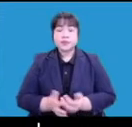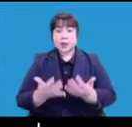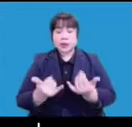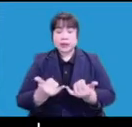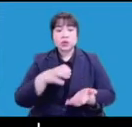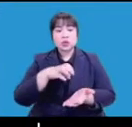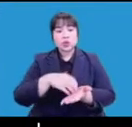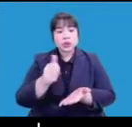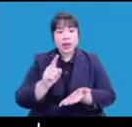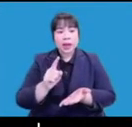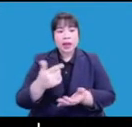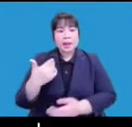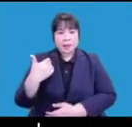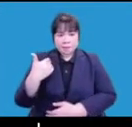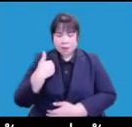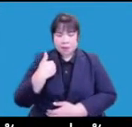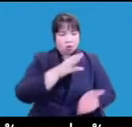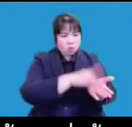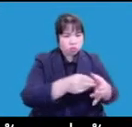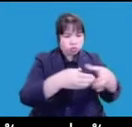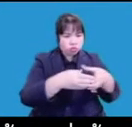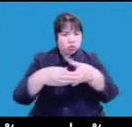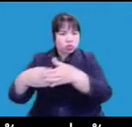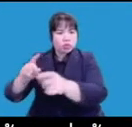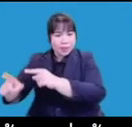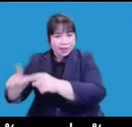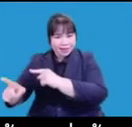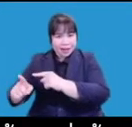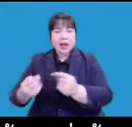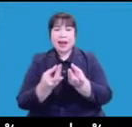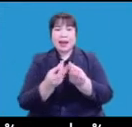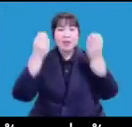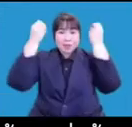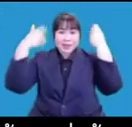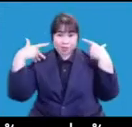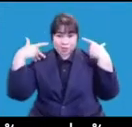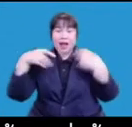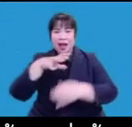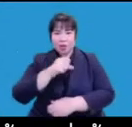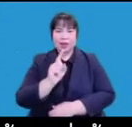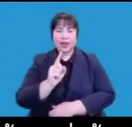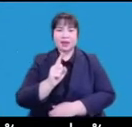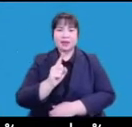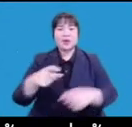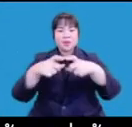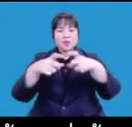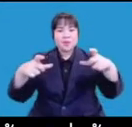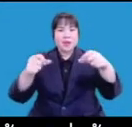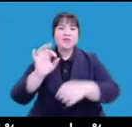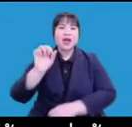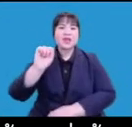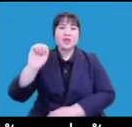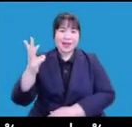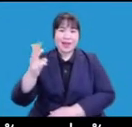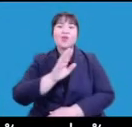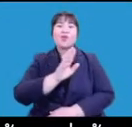นะครับเรามีข้อมูลอีกหลายชุดมากที่จัดเก็บโดยมีเลข13หลักนะครับก็เช่นของบัตรสวัสดิการแห่งรัฐของส่วนกลางเนี่ยนะครับ